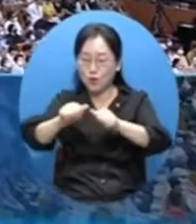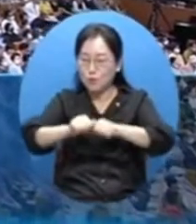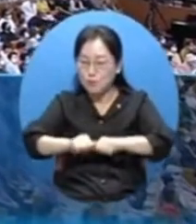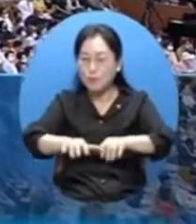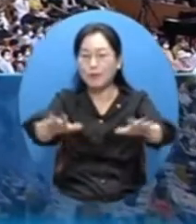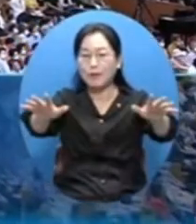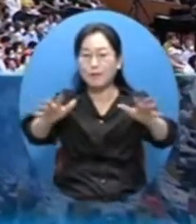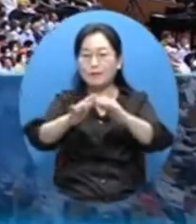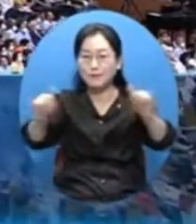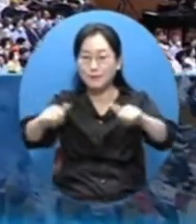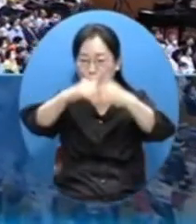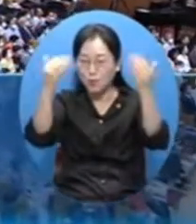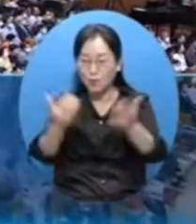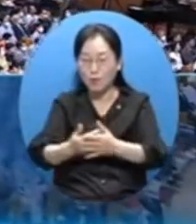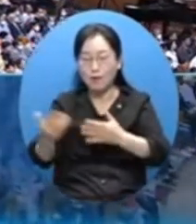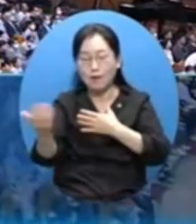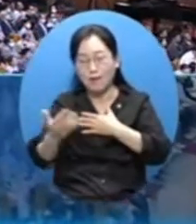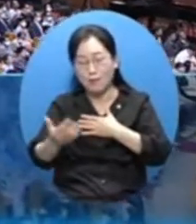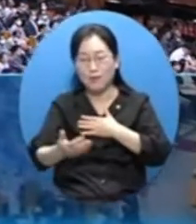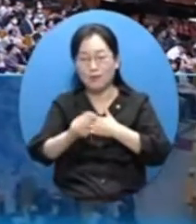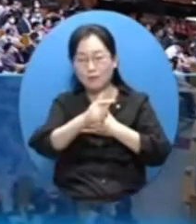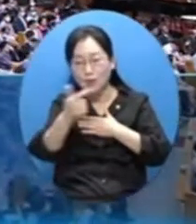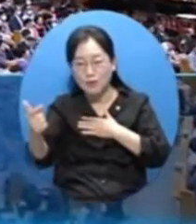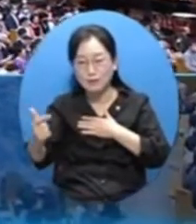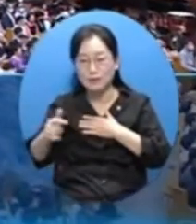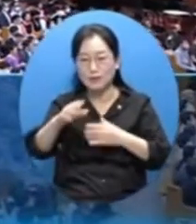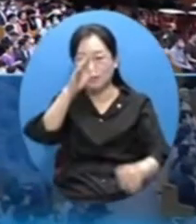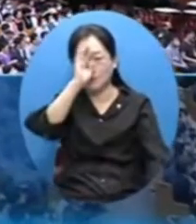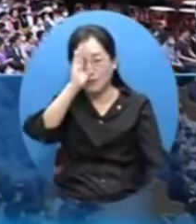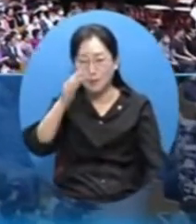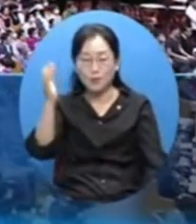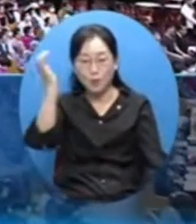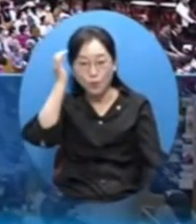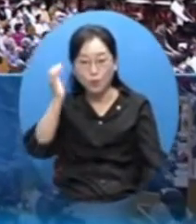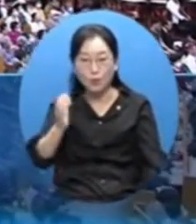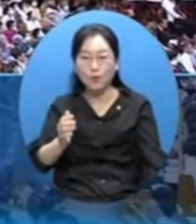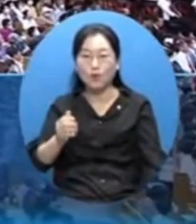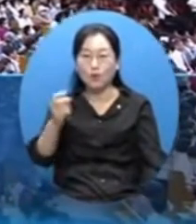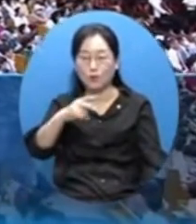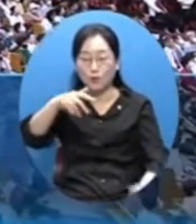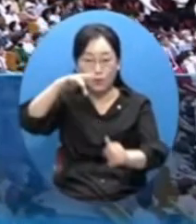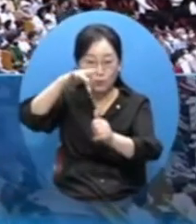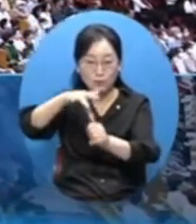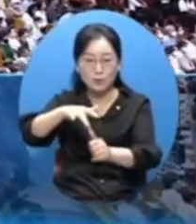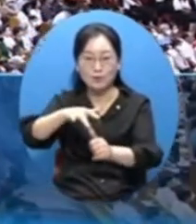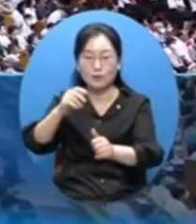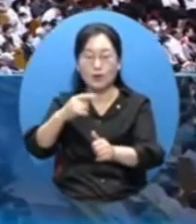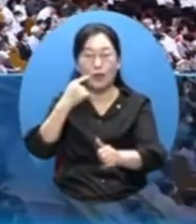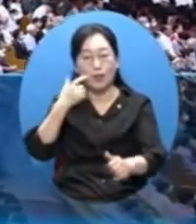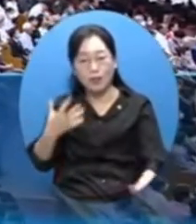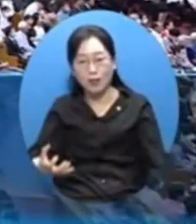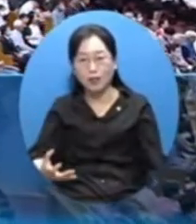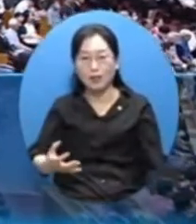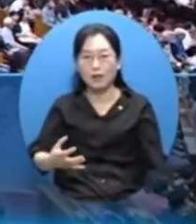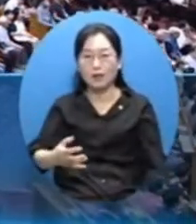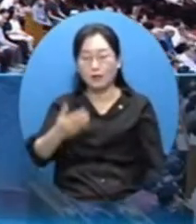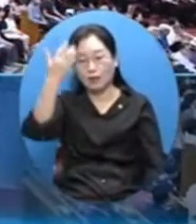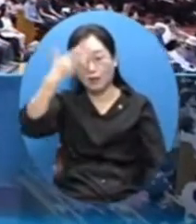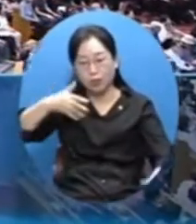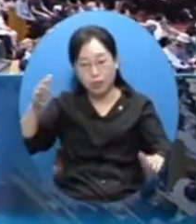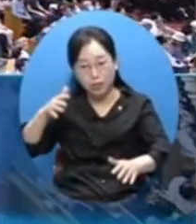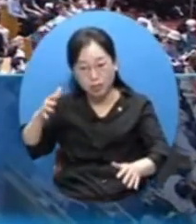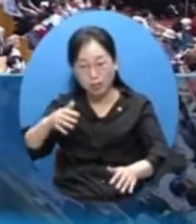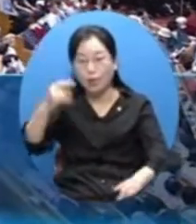퍼진지라 사람들이 모든 앓는 자 곧 각종 병에 걸려서 고통당하는 자 귀신 들린 자 간질하는 자 중풍병자들을 데려오니